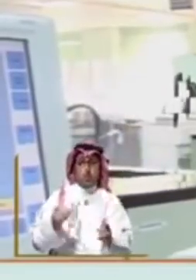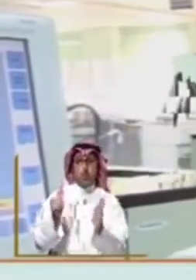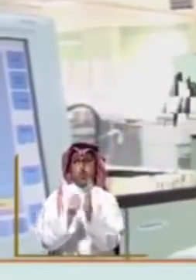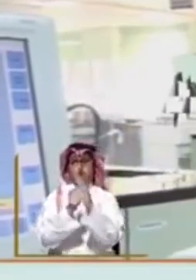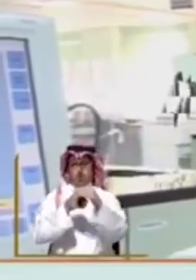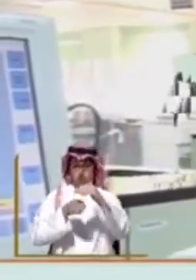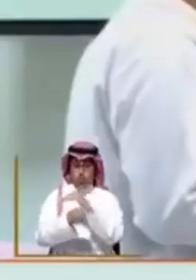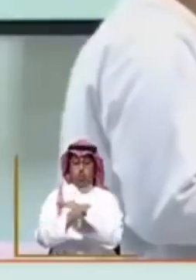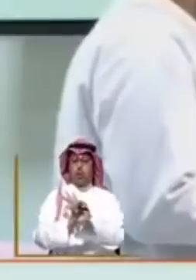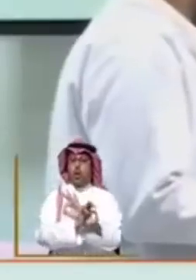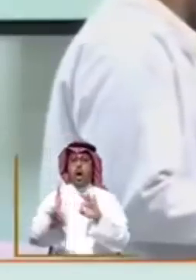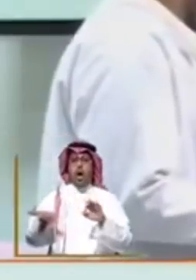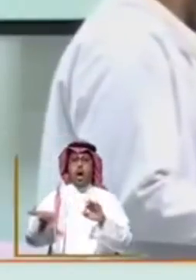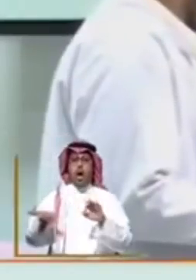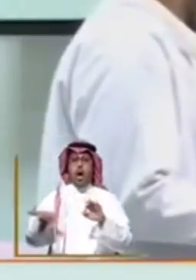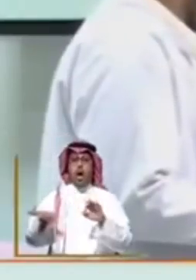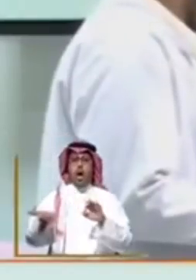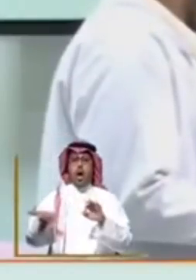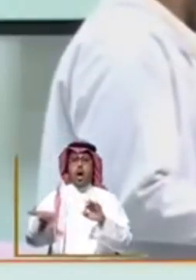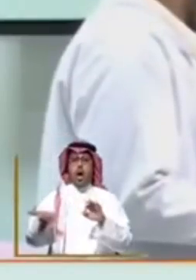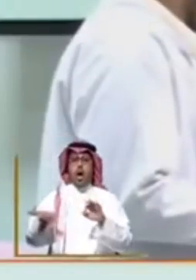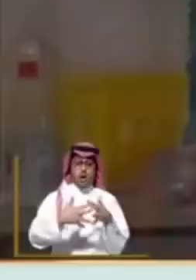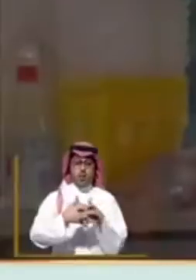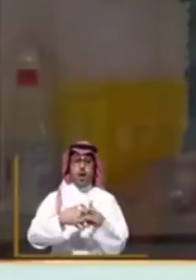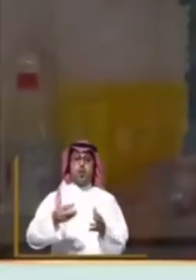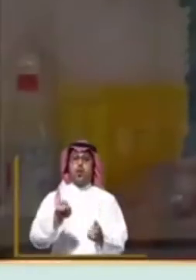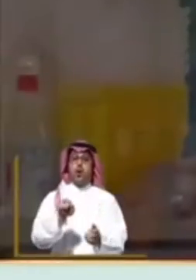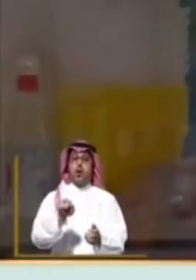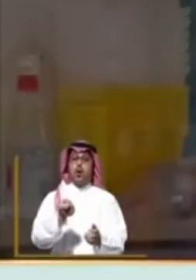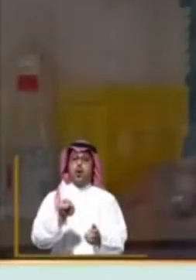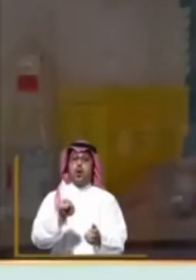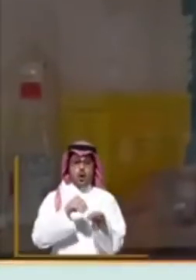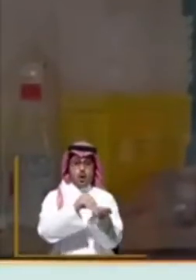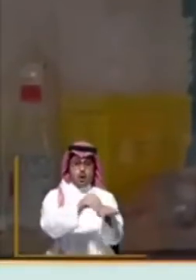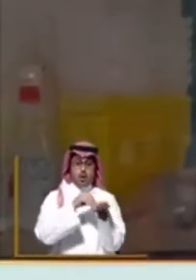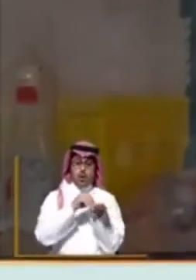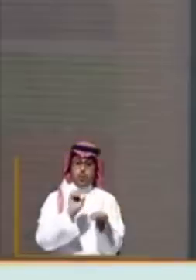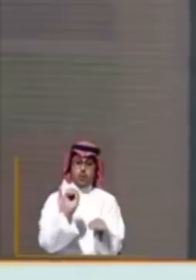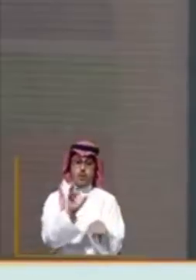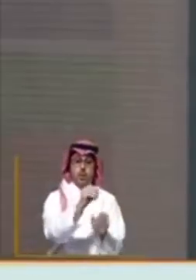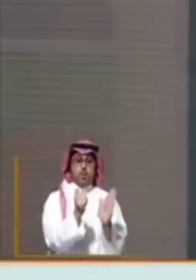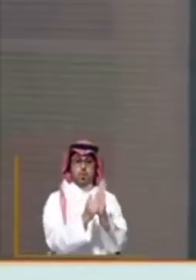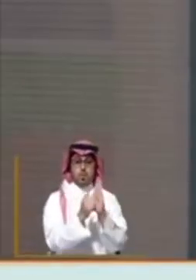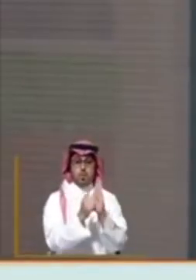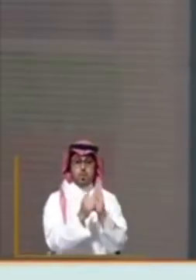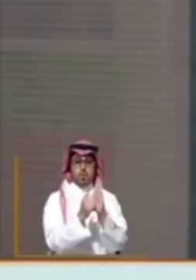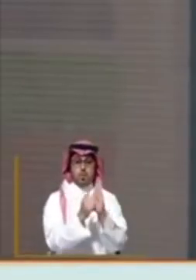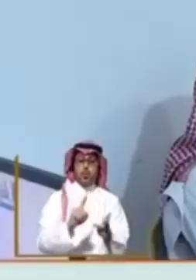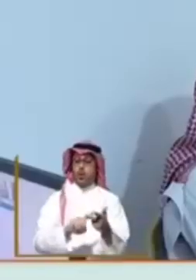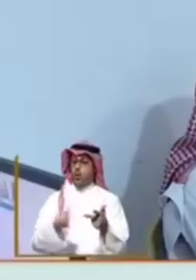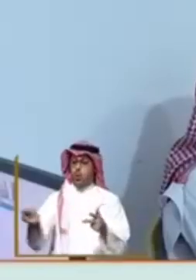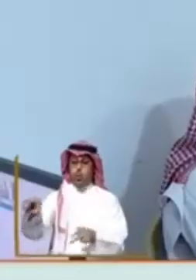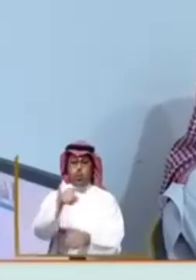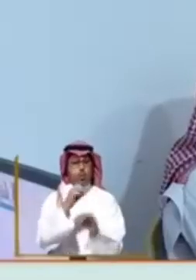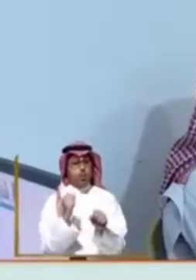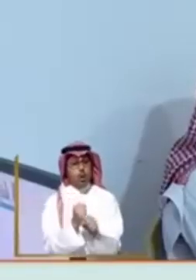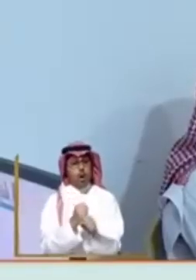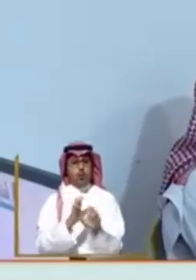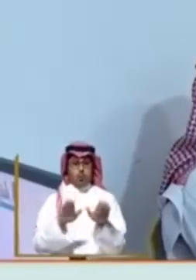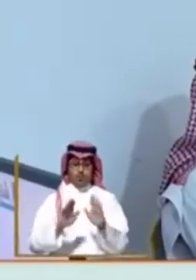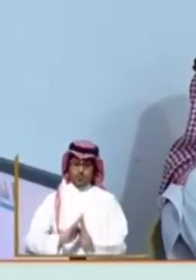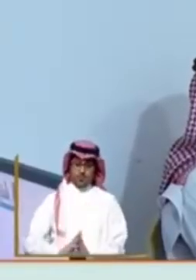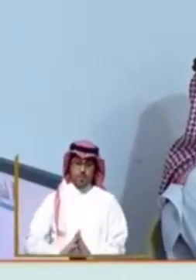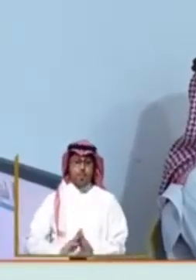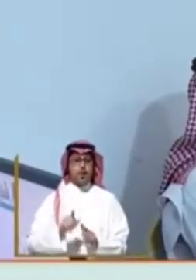المنزلية. وشاركوا أيضا في توصيل الأدوية للمرضى في منازلهم والعمل الإداري والدعم اللوجستي للكوادر الصحية. من